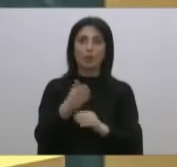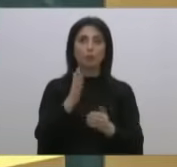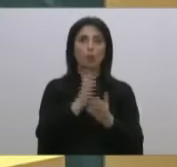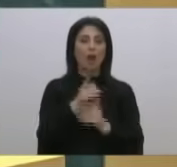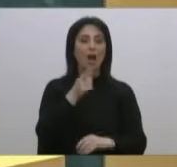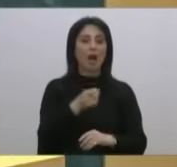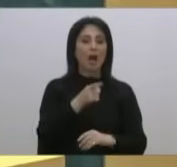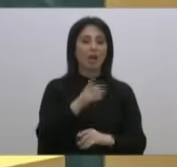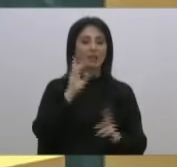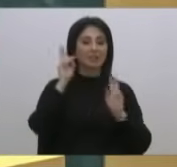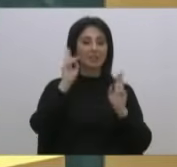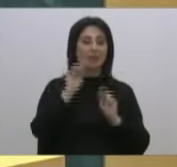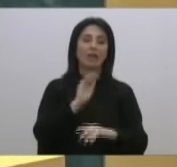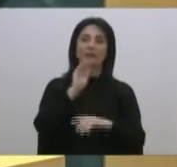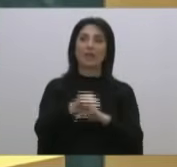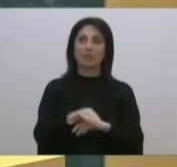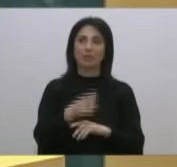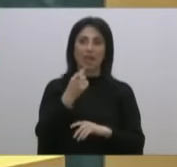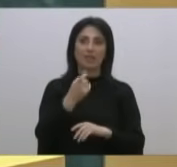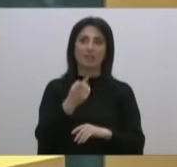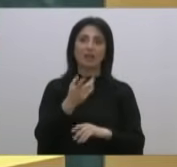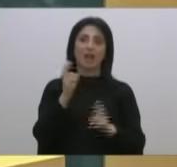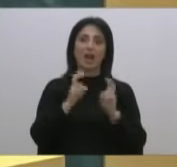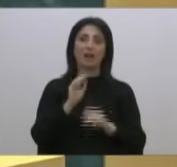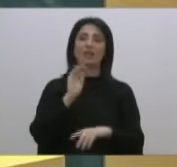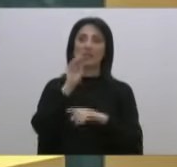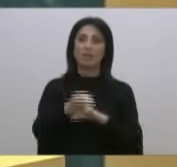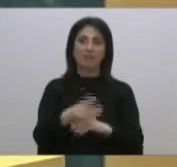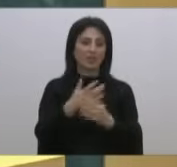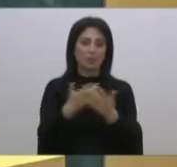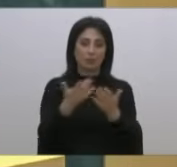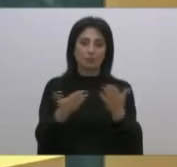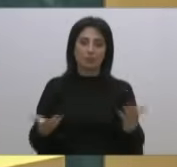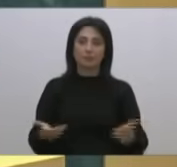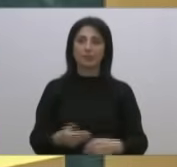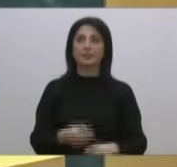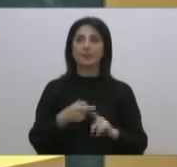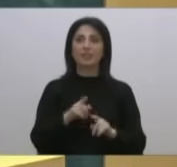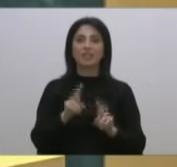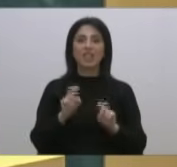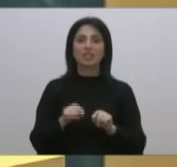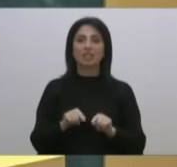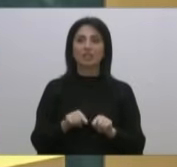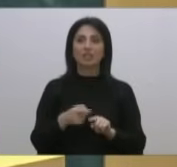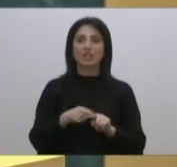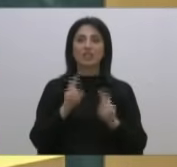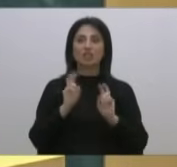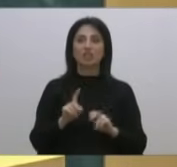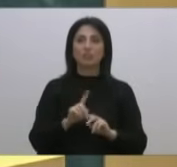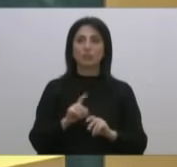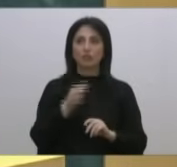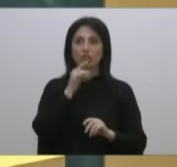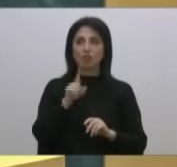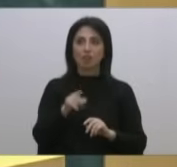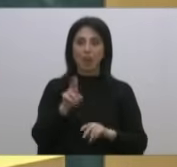Tu aris, atasi silamazi saloni, daemateba, asi tu ari, carhana, daemateba, asi șendek, da, asi șendek. Ești rați nișnaus, ești imați nișnaus,